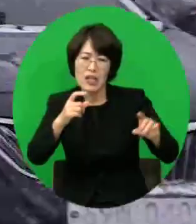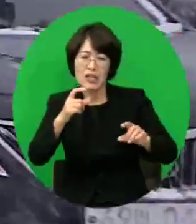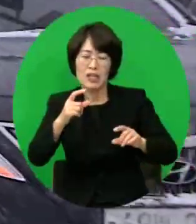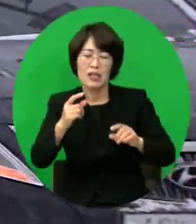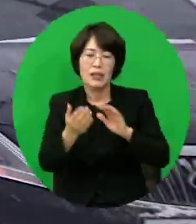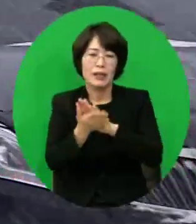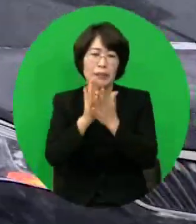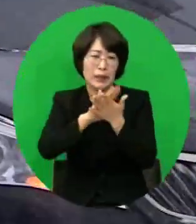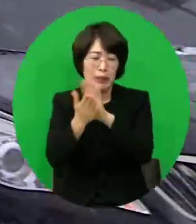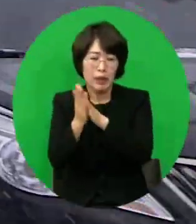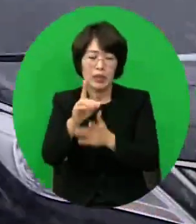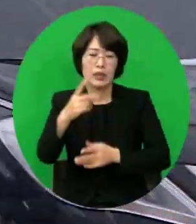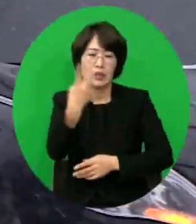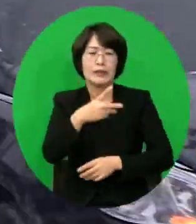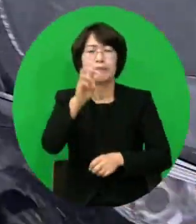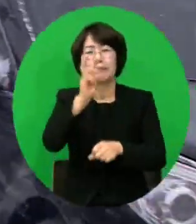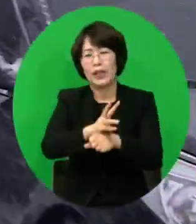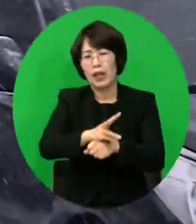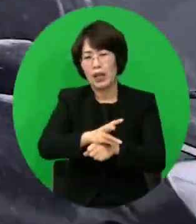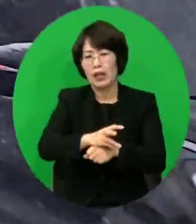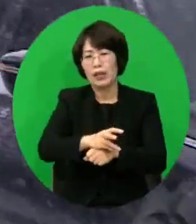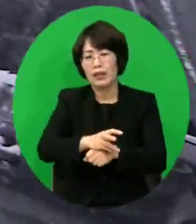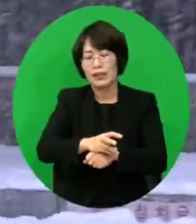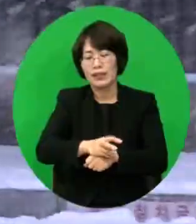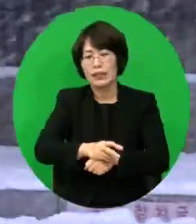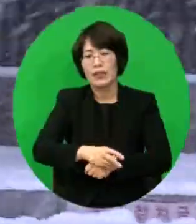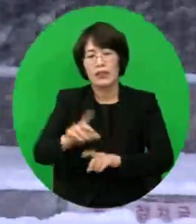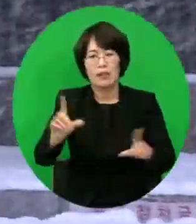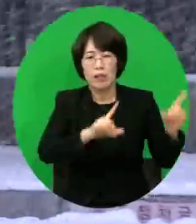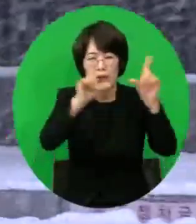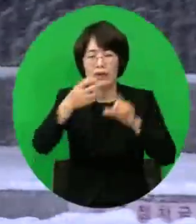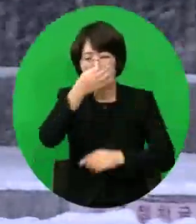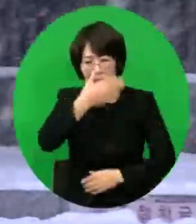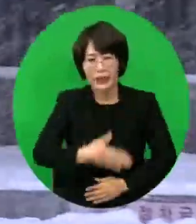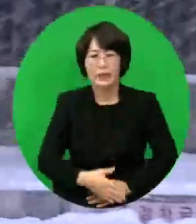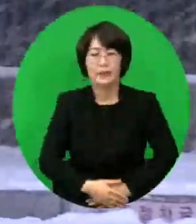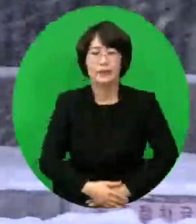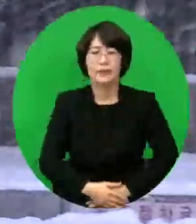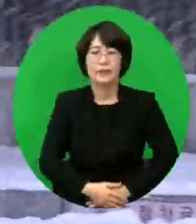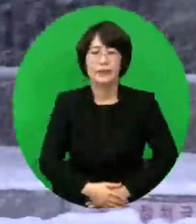기상재난으로 2023년 힘든 한 해를 보내야 했습니다. MBC 뉴스 안준호입니다.